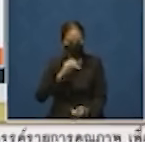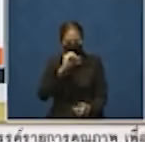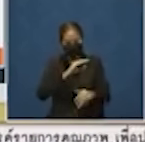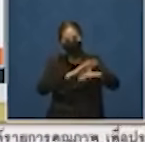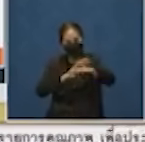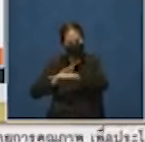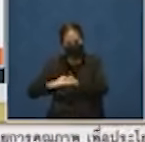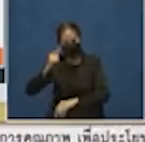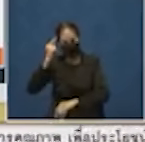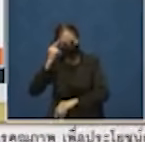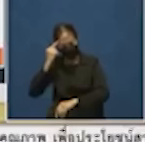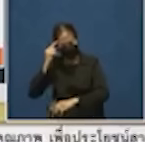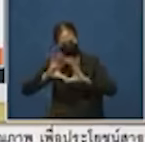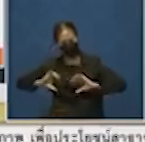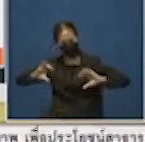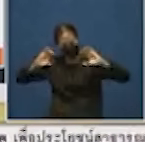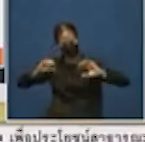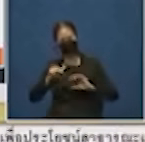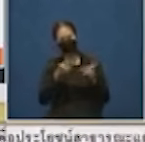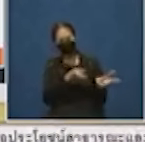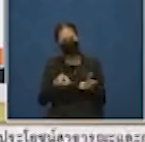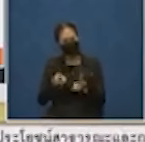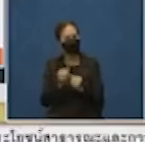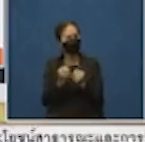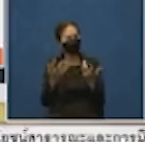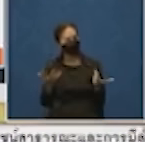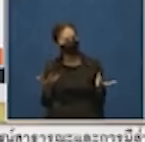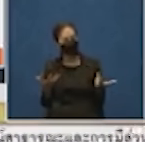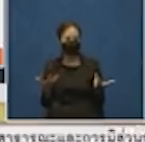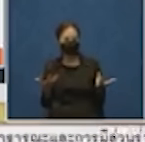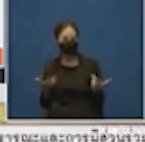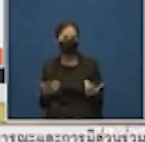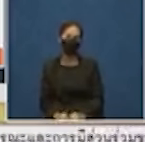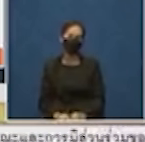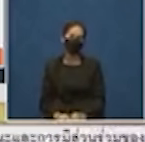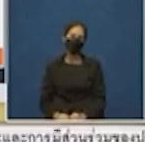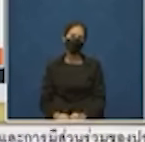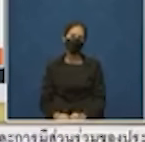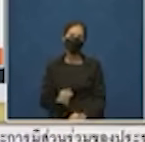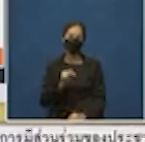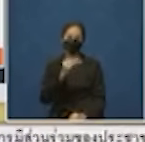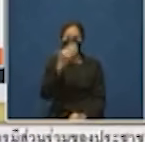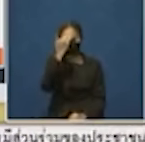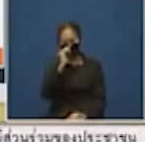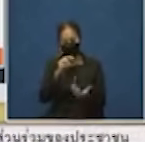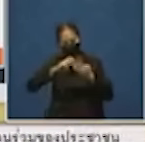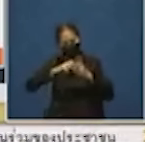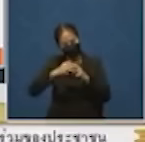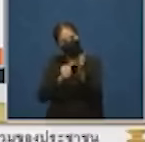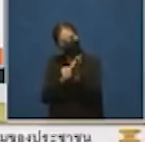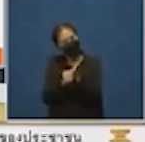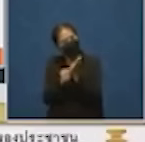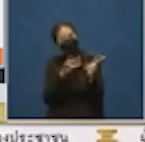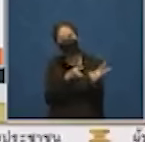าพูดจริงแต่ผมไม่รู้ว่าเขาพูดแล้วเขาสรุปว่าจะตัดหรือไม่ตัดอันนี้ผมไม่กล้ายืนยันแต่เขาเรียกว่า